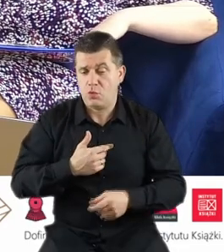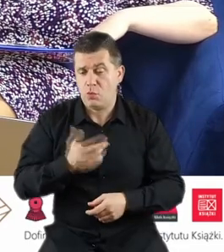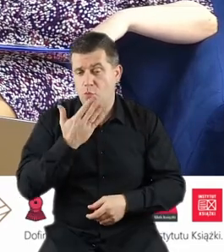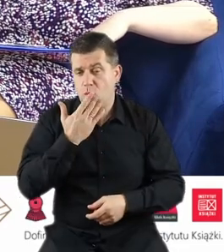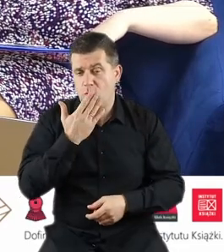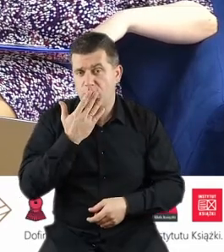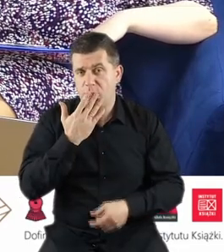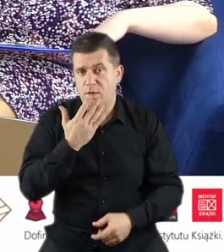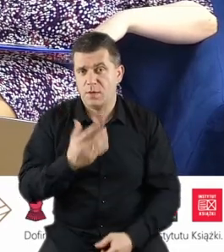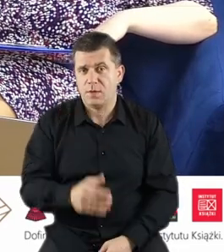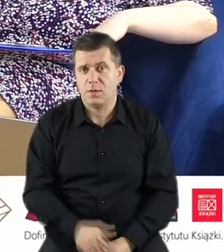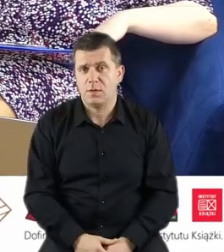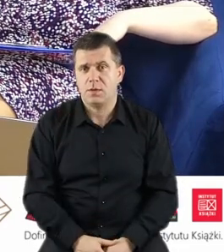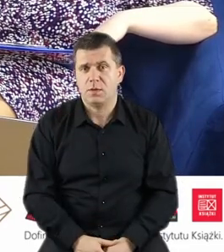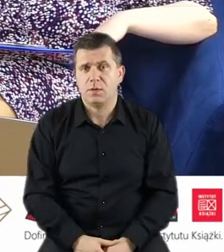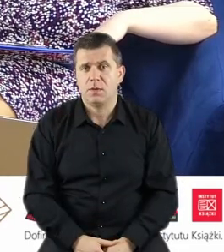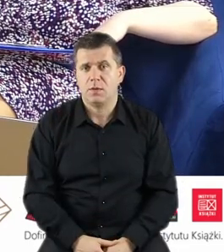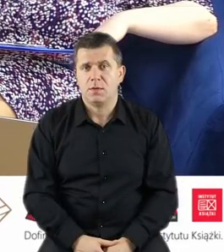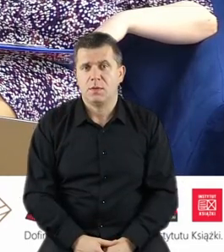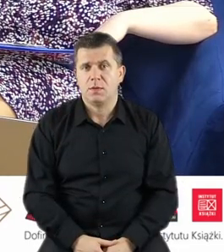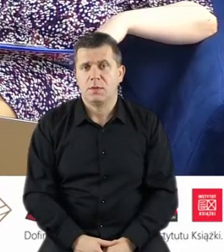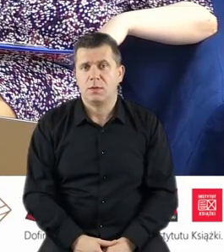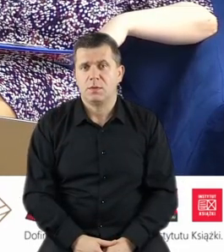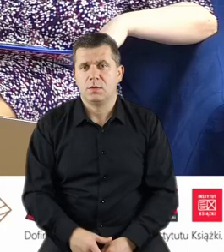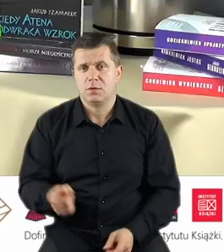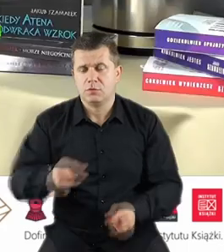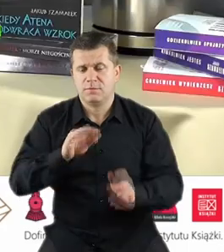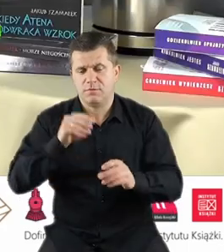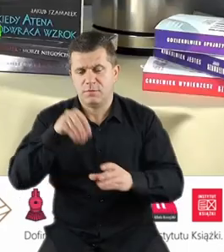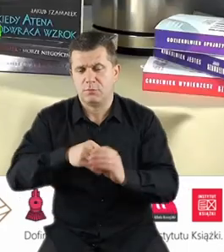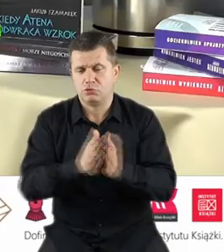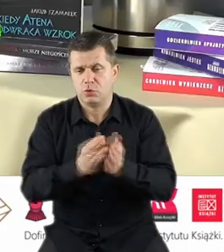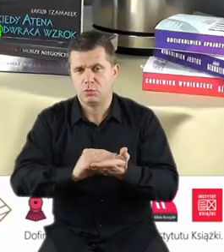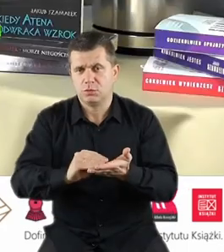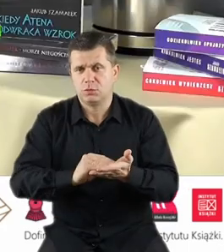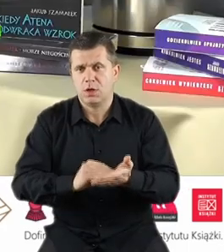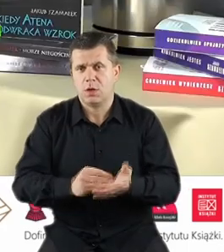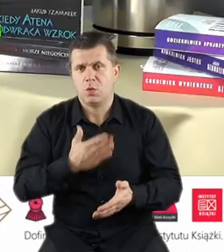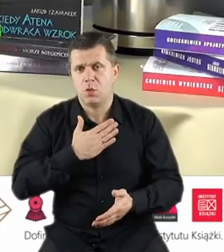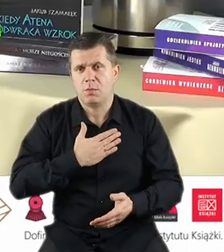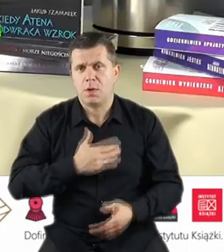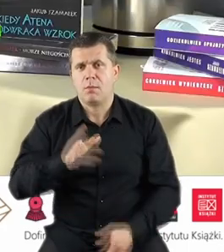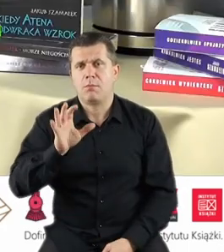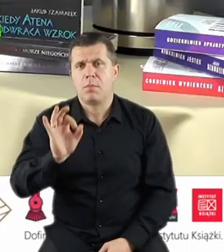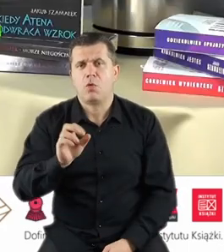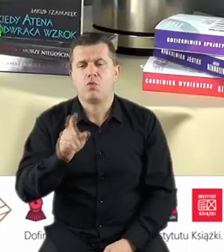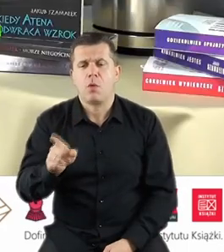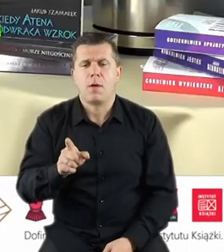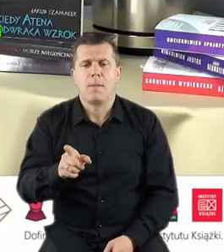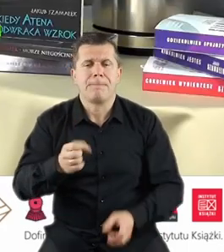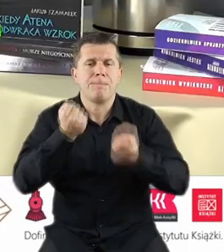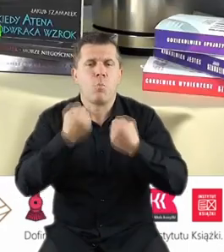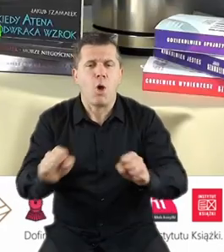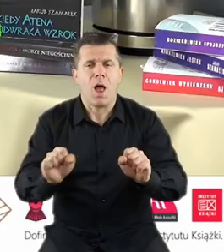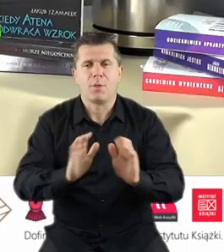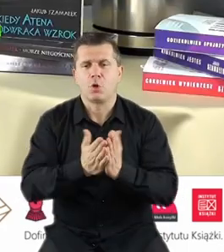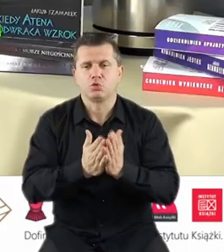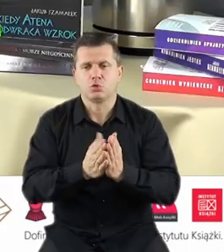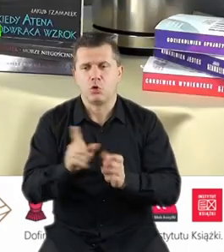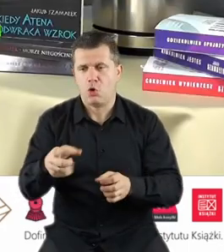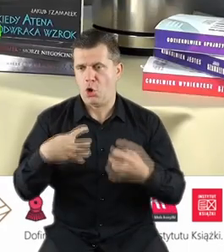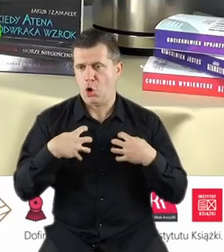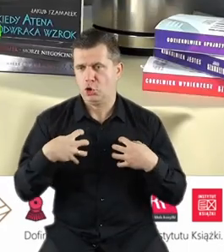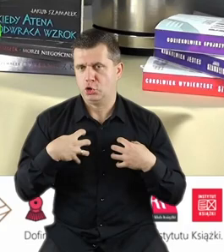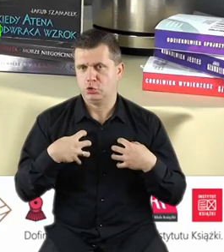takie właśnie, no, dosłownie chyba tymi słowy to mówię w książce, że lubimy sobie mówić, że bo to bohater książki ożył i